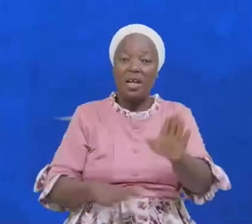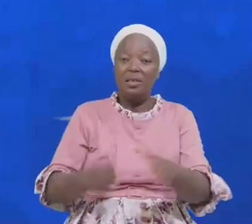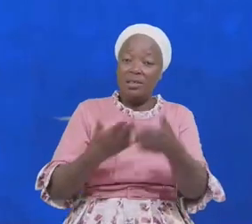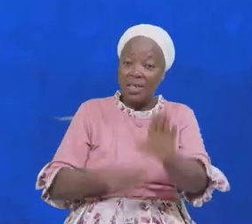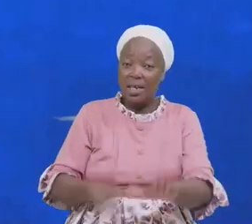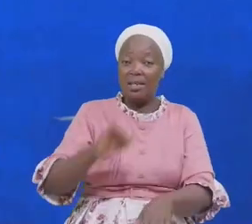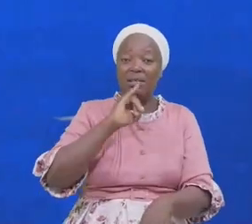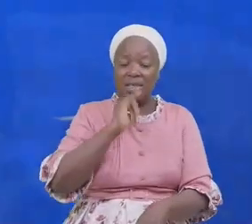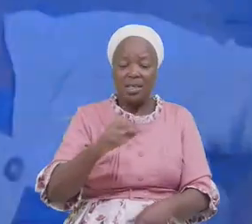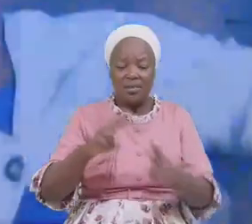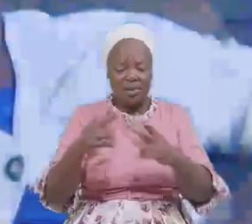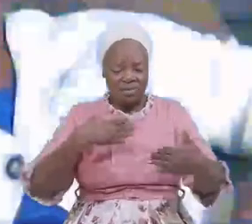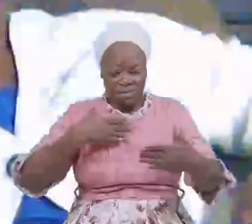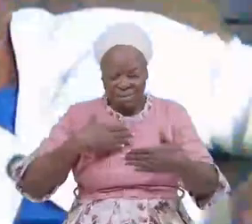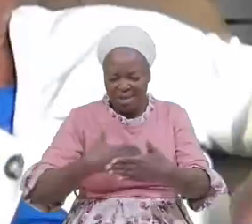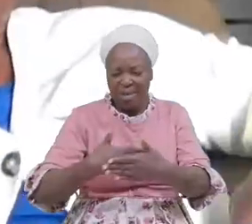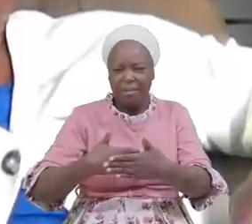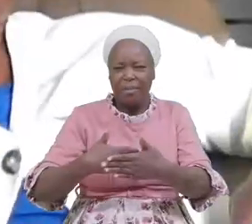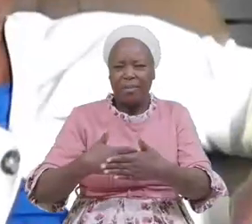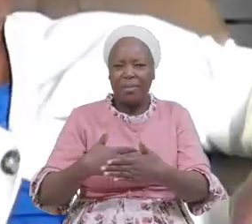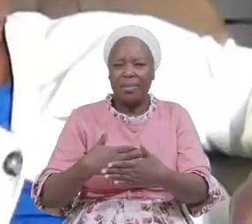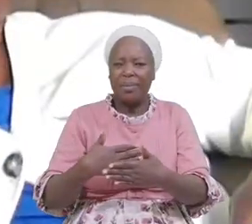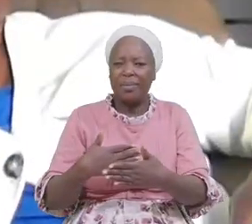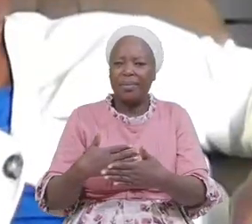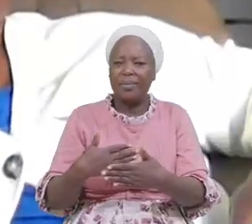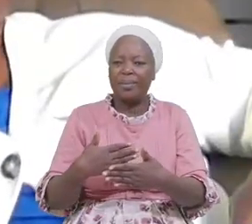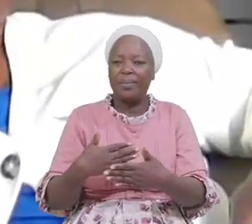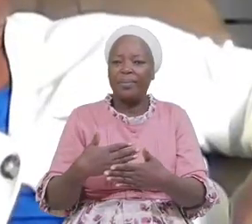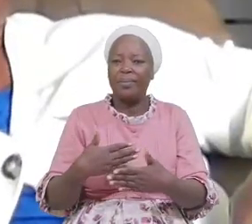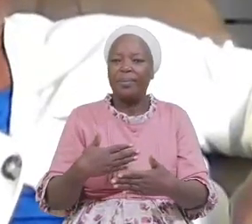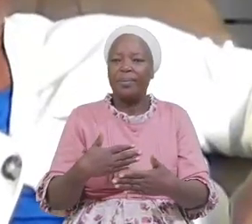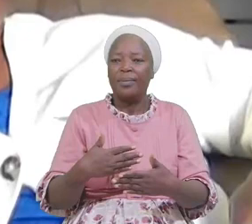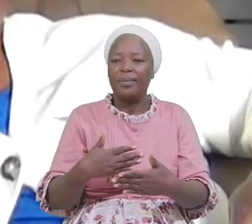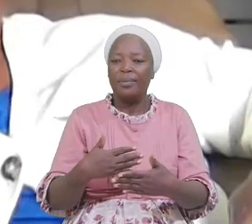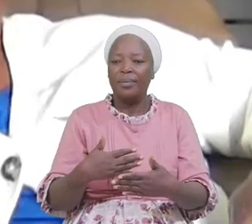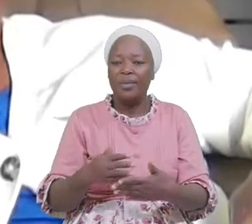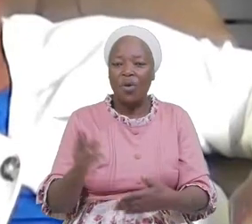Ceux qui sont assis dans les ténèbres sont également assis dans l'ombre de la mort. Et la mort est très proche.